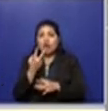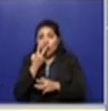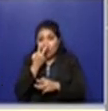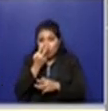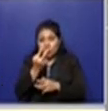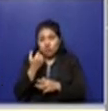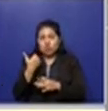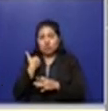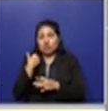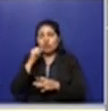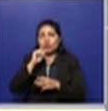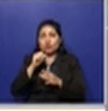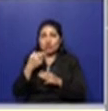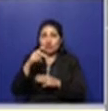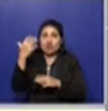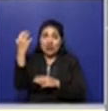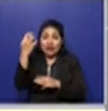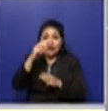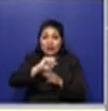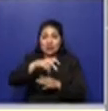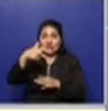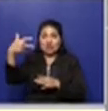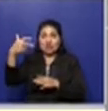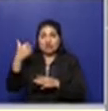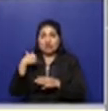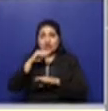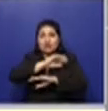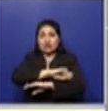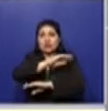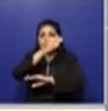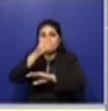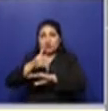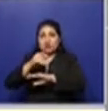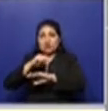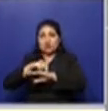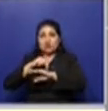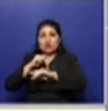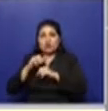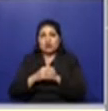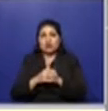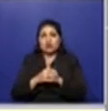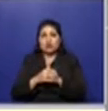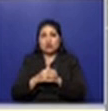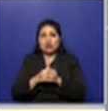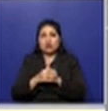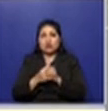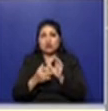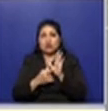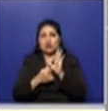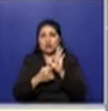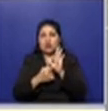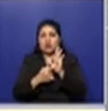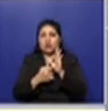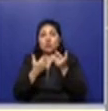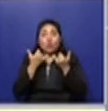ที่ไทย PBS นำเสนอนะครับภูเขาจะขึ้นเมื่อมีรายการที่เด่นอย่างเช่นวันนี้เห